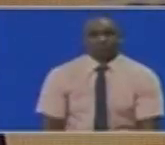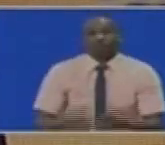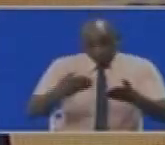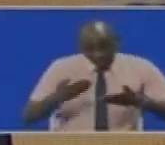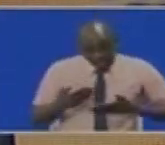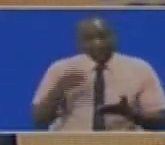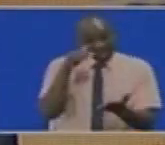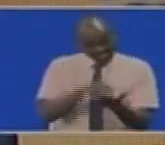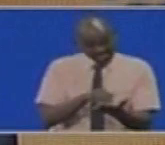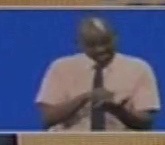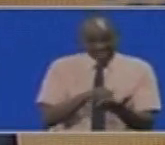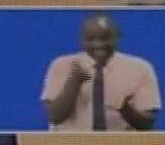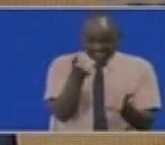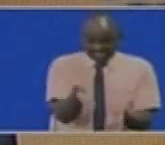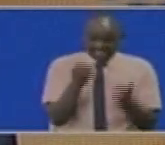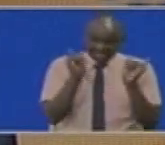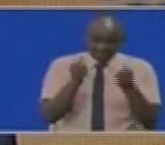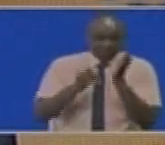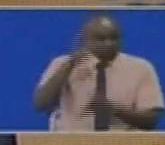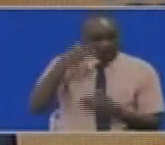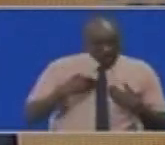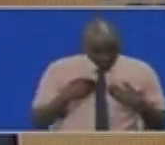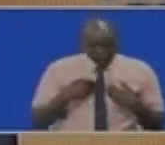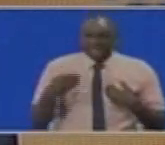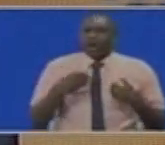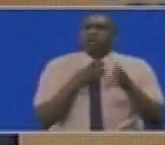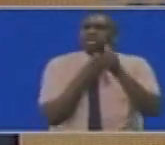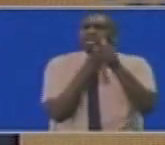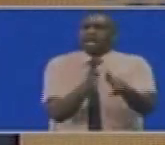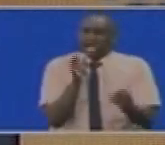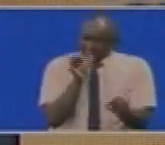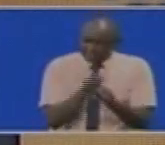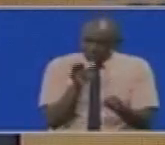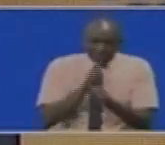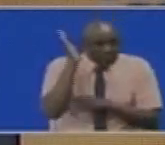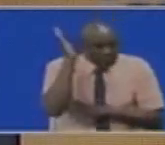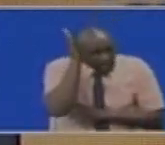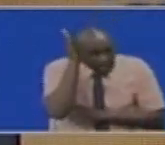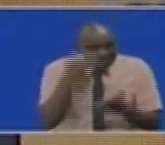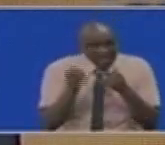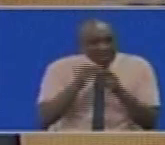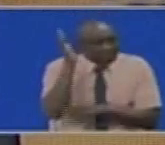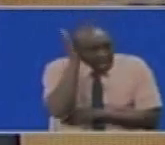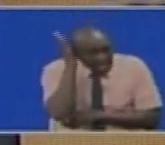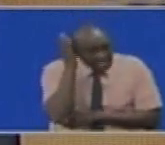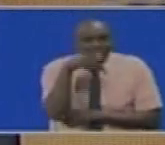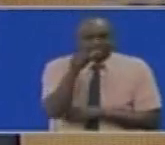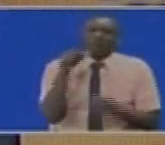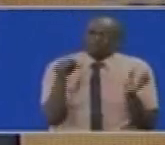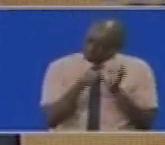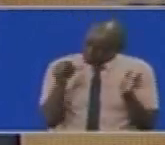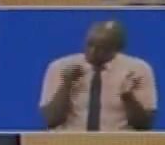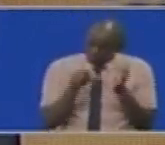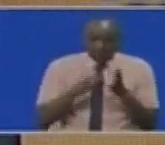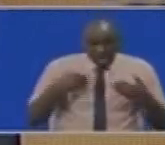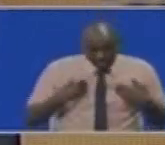Karibu tena mtazamaji kwenye taarifa zaidi. Kiongozi wa walio wengi bungeni Aden Duale amejipata tena pabaya, safari hii akisutwa